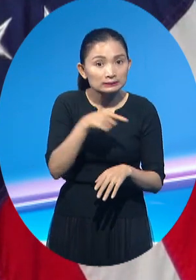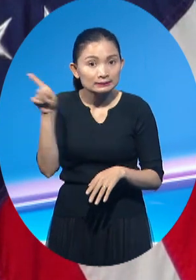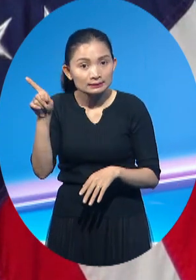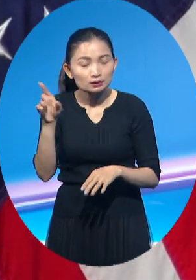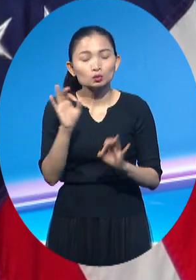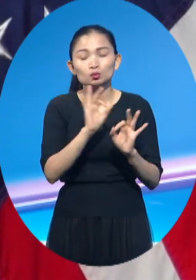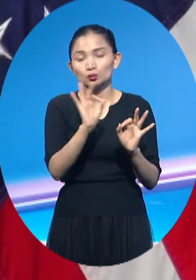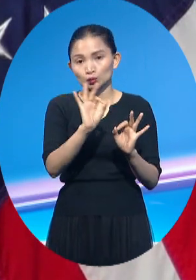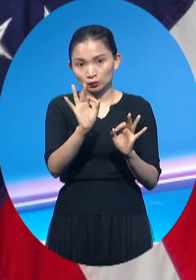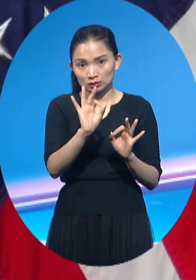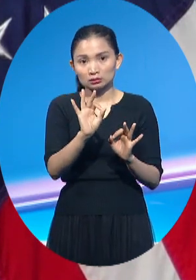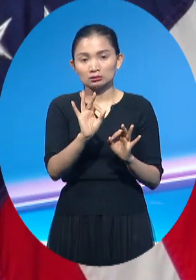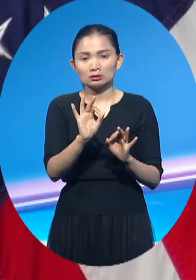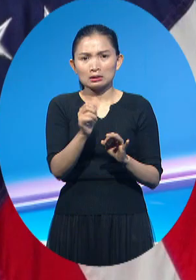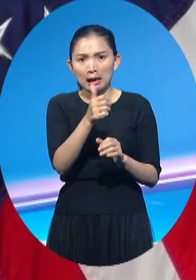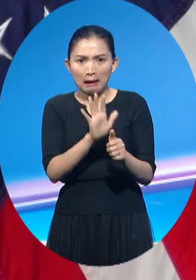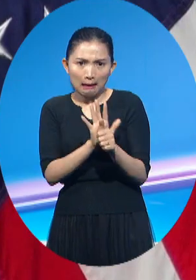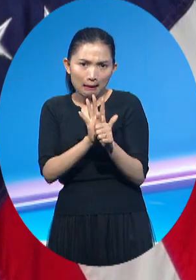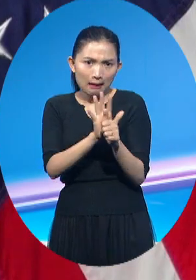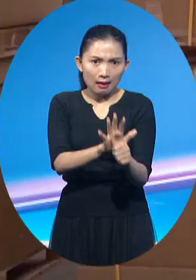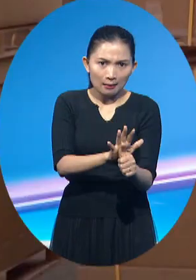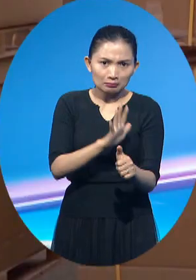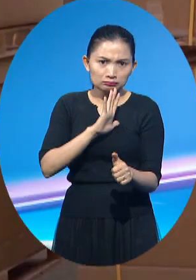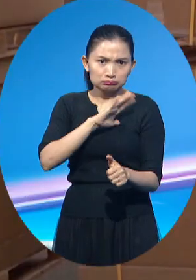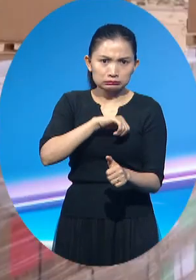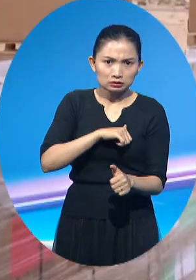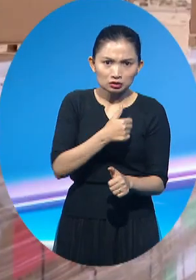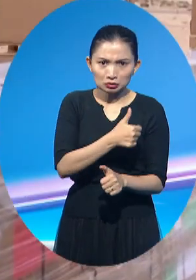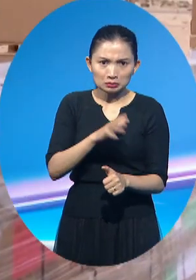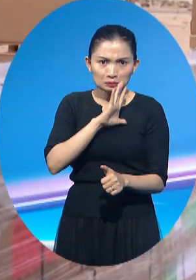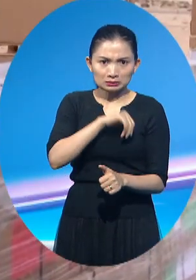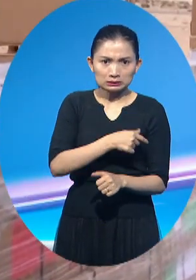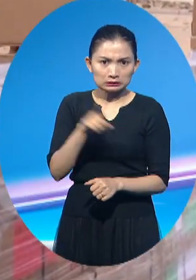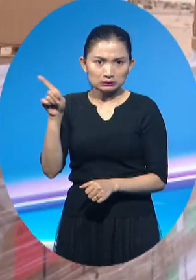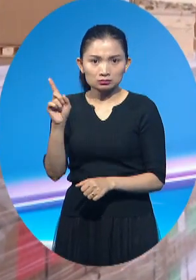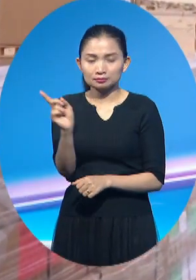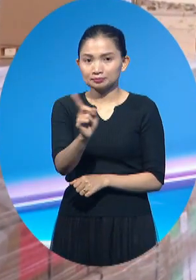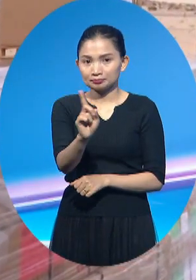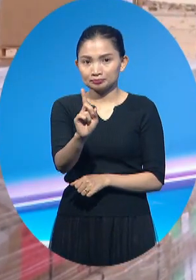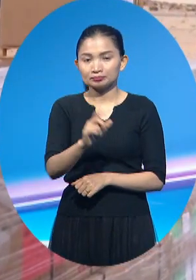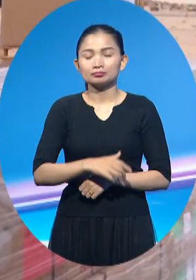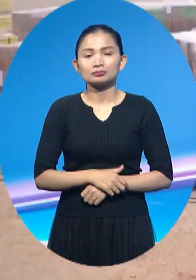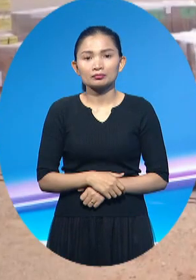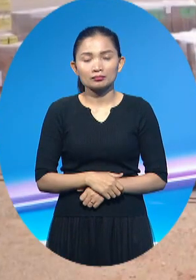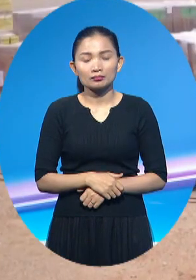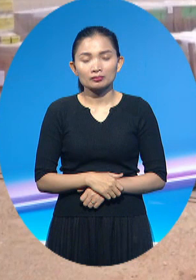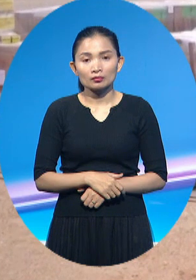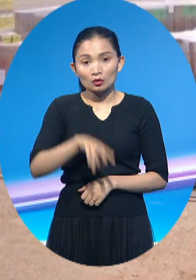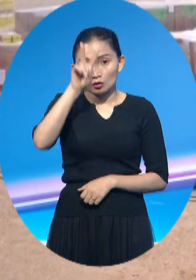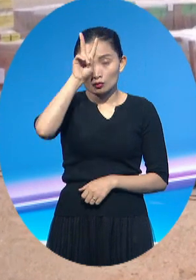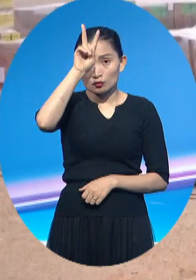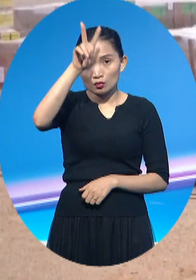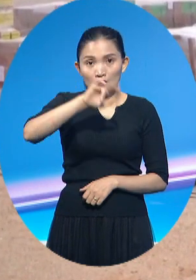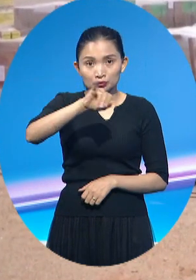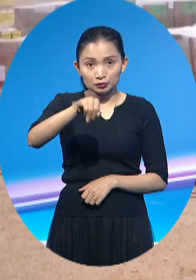ép di dời người Palestine ra khỏi dải Gaza. Tổng thống Mỹ dự kiến sẽ có cuộc trao đổi với quốc vương Jordani vào chiều nay,